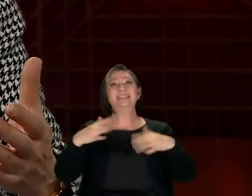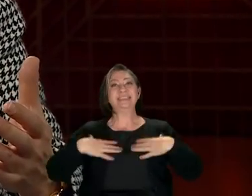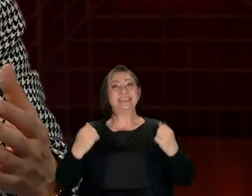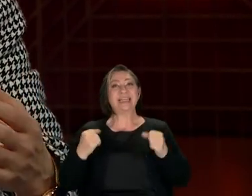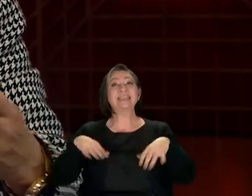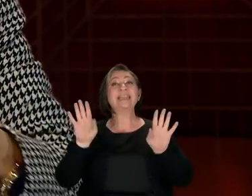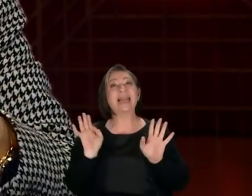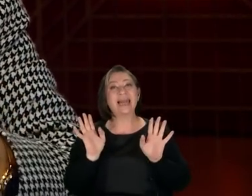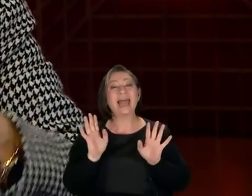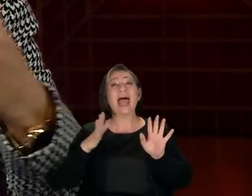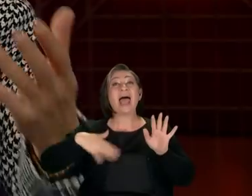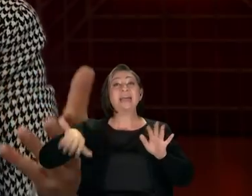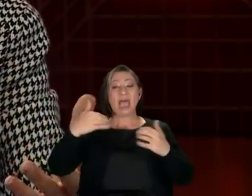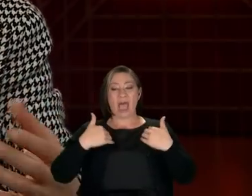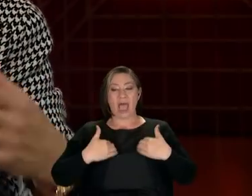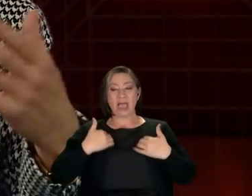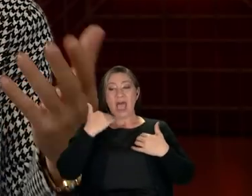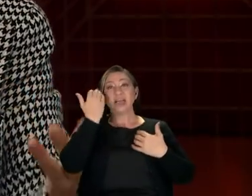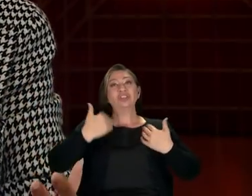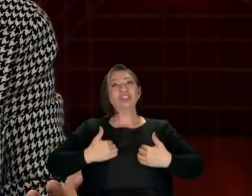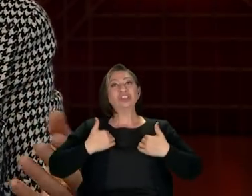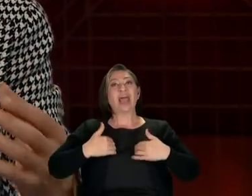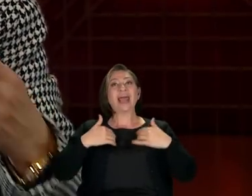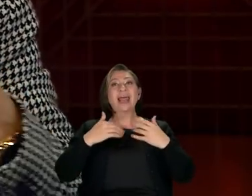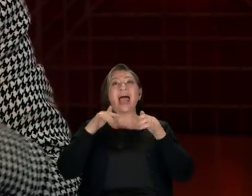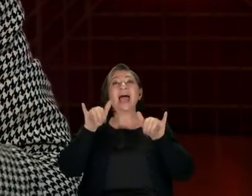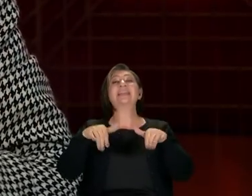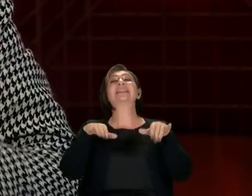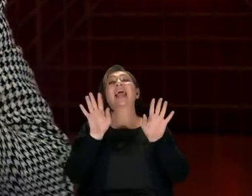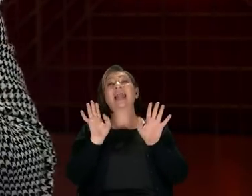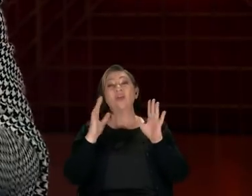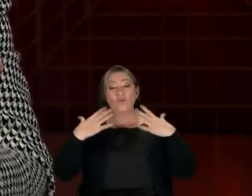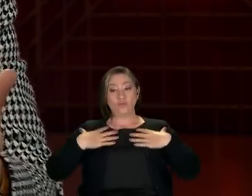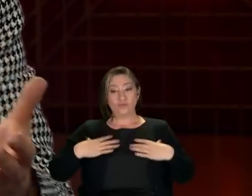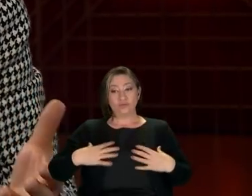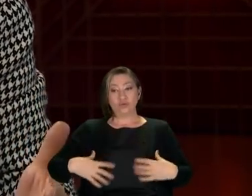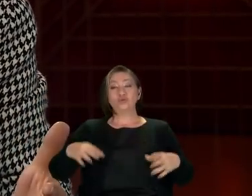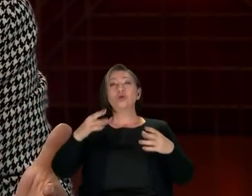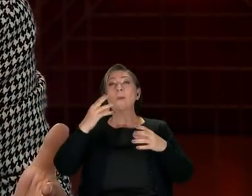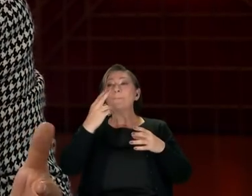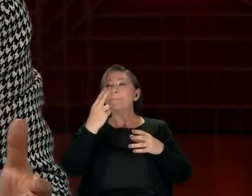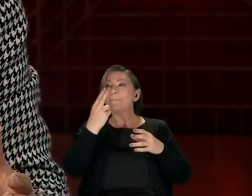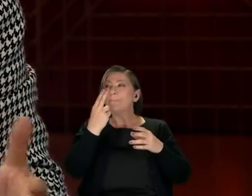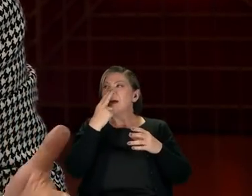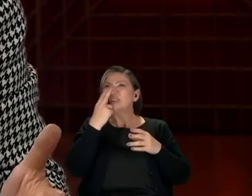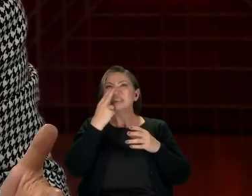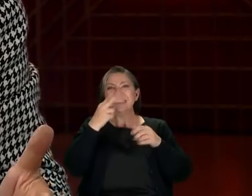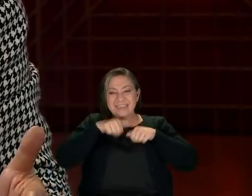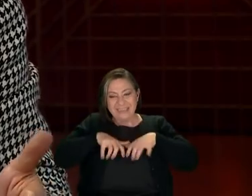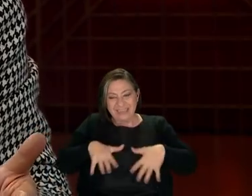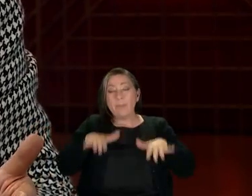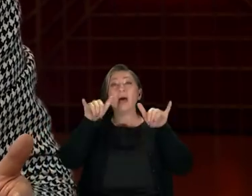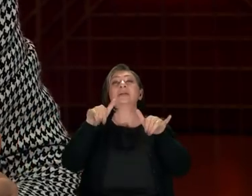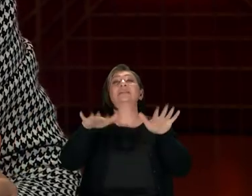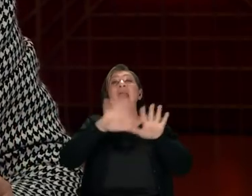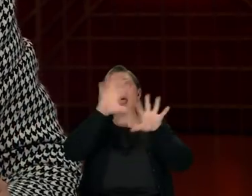değil. Herkesin akciğer kapasitesi aynı değil. Yeme alışkanlığı. Vücut bağışıklık sistemi aynı değil. Bir kere herkes için